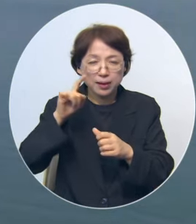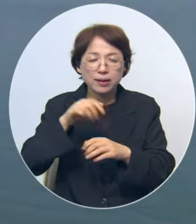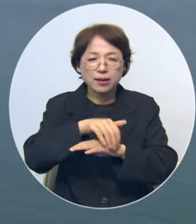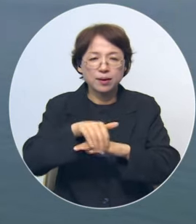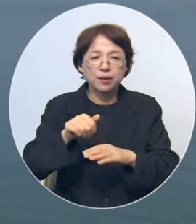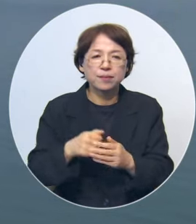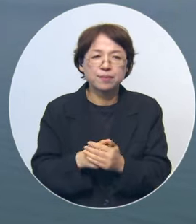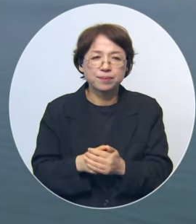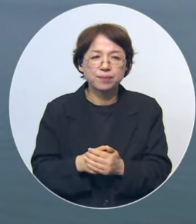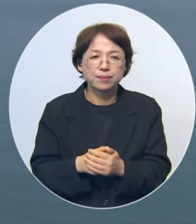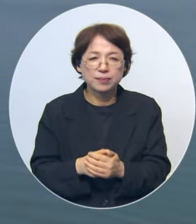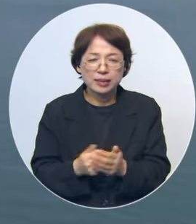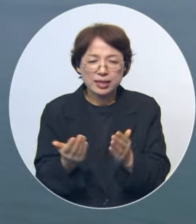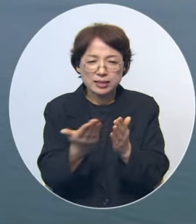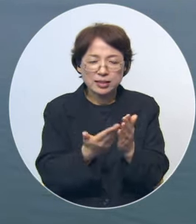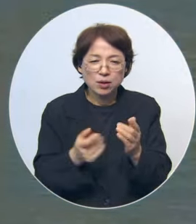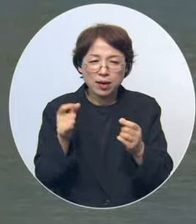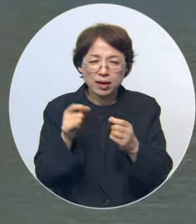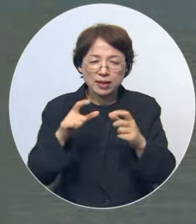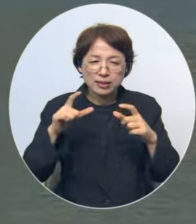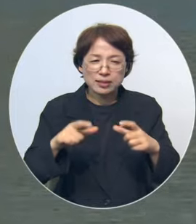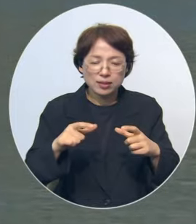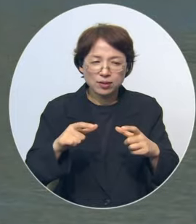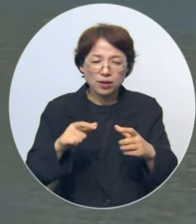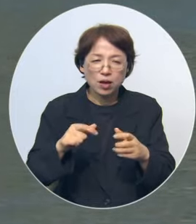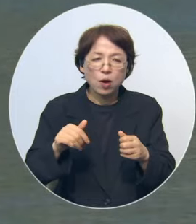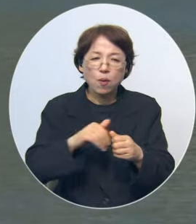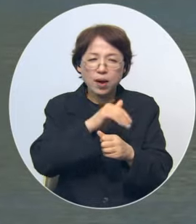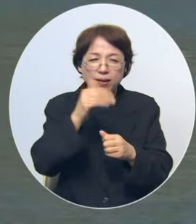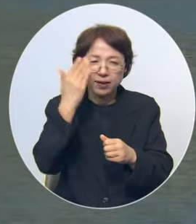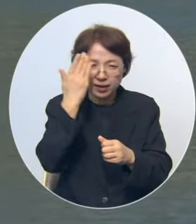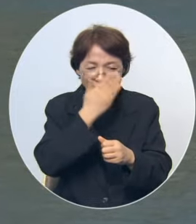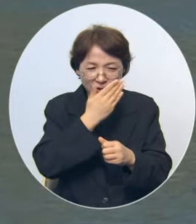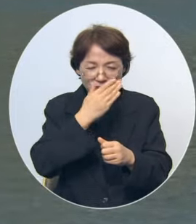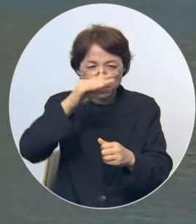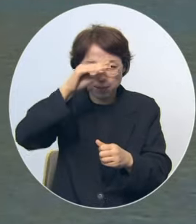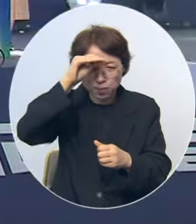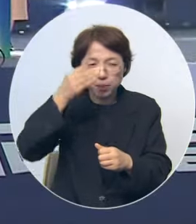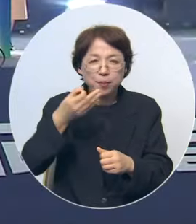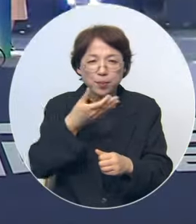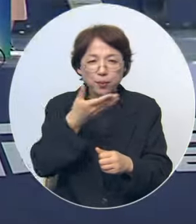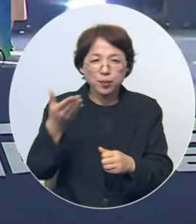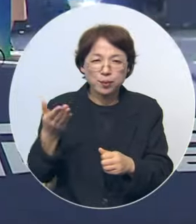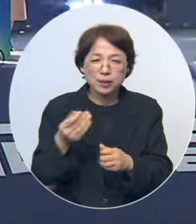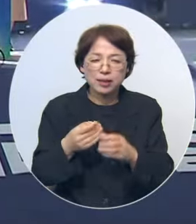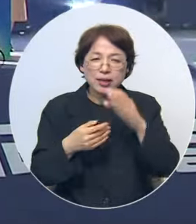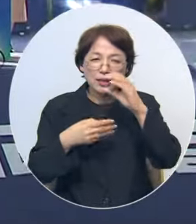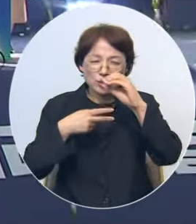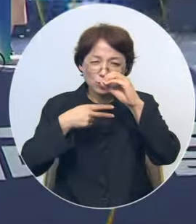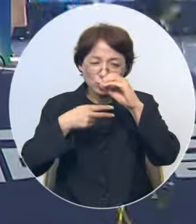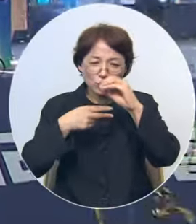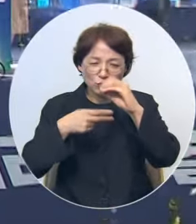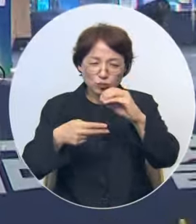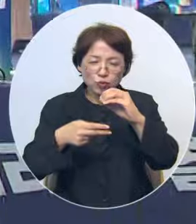이외에도 정부는 시화호 인근 지역이 친환경적 도시의 본보기로 자리매김할 수 있도록 저탄소 사업과